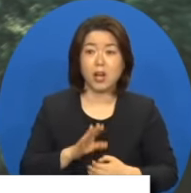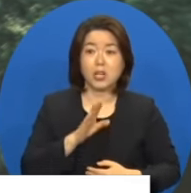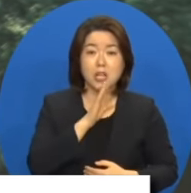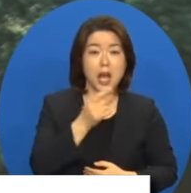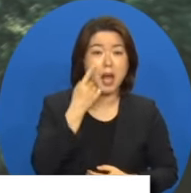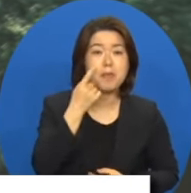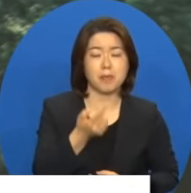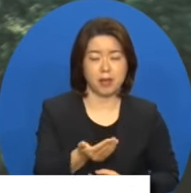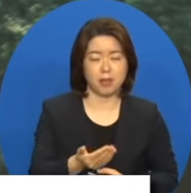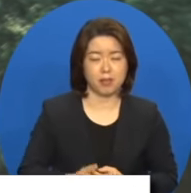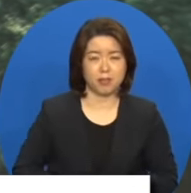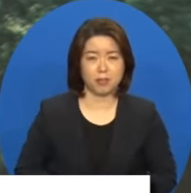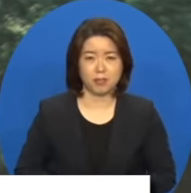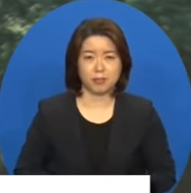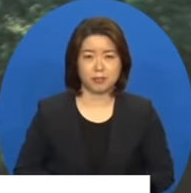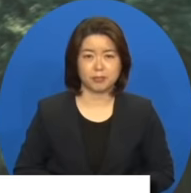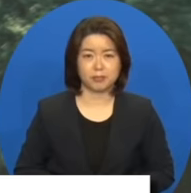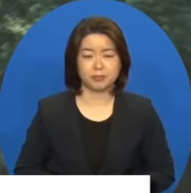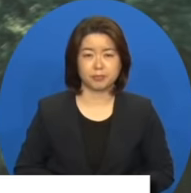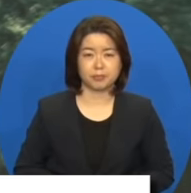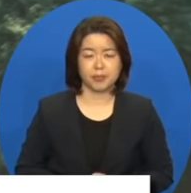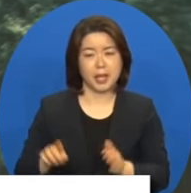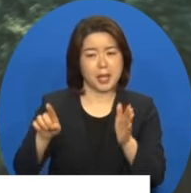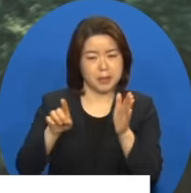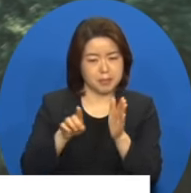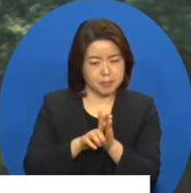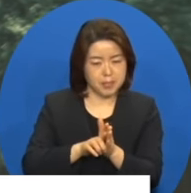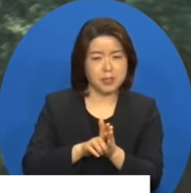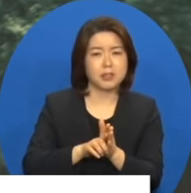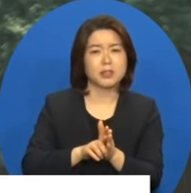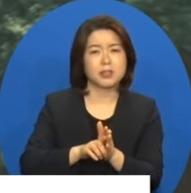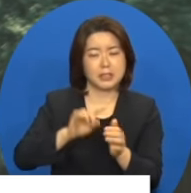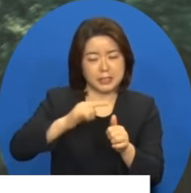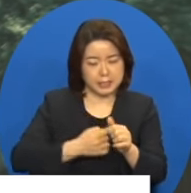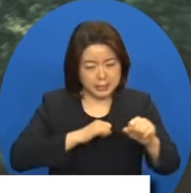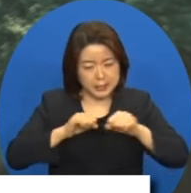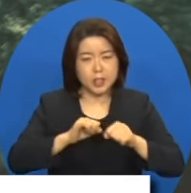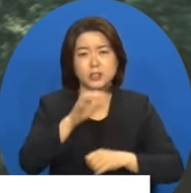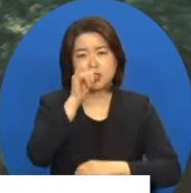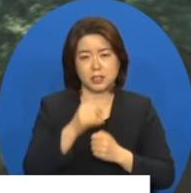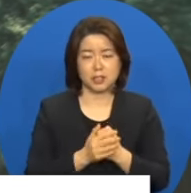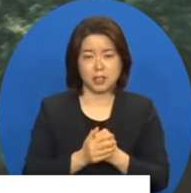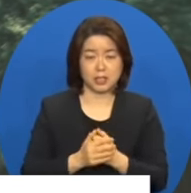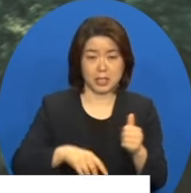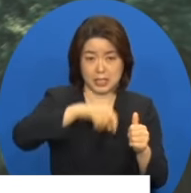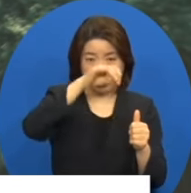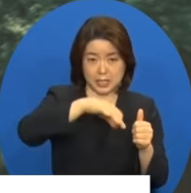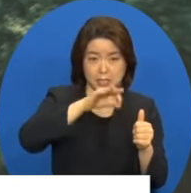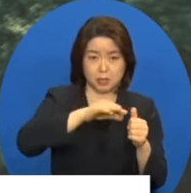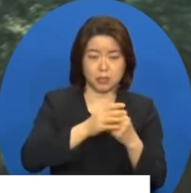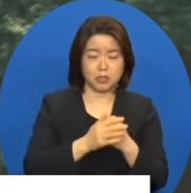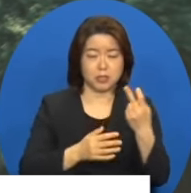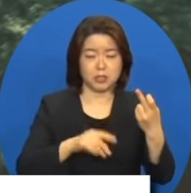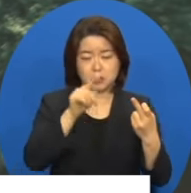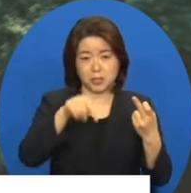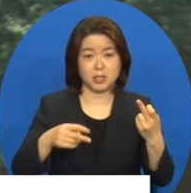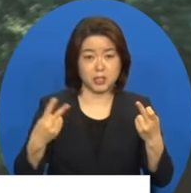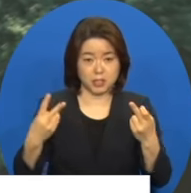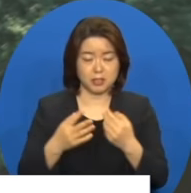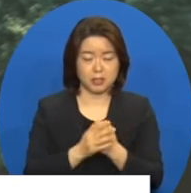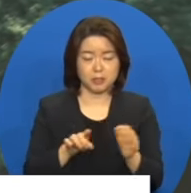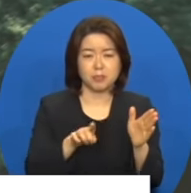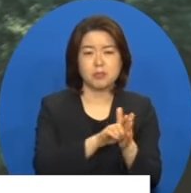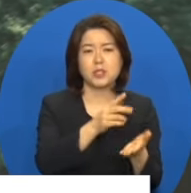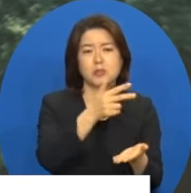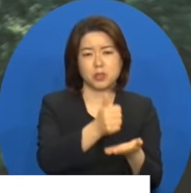한번 그렇게 살아보시기 바랍니다. 믿어지는 역사가 히브리서 12장 2절에 믿음의 주요 또